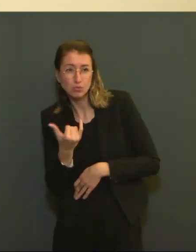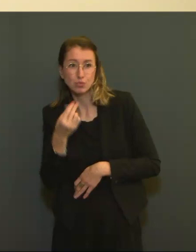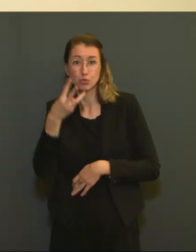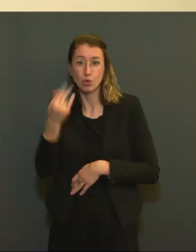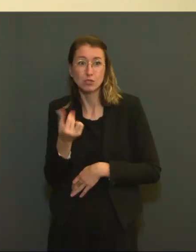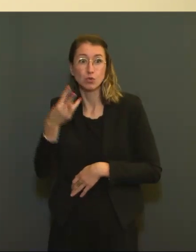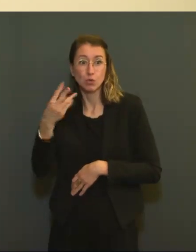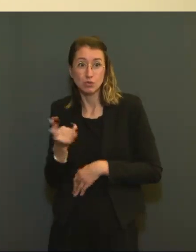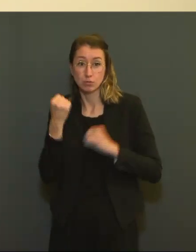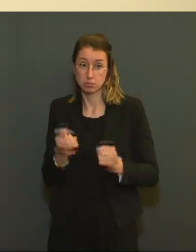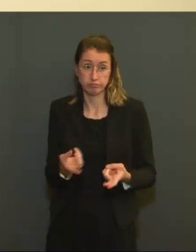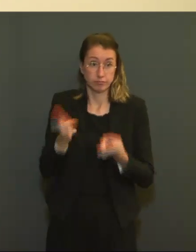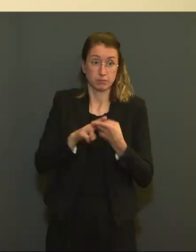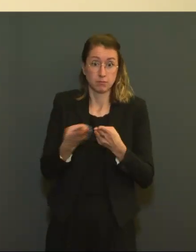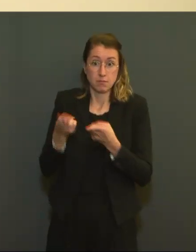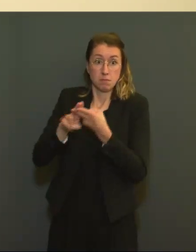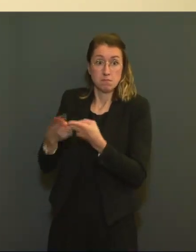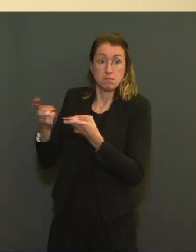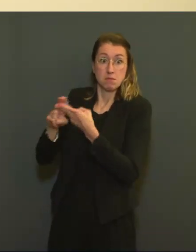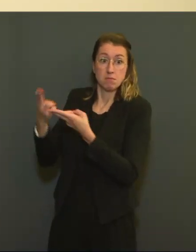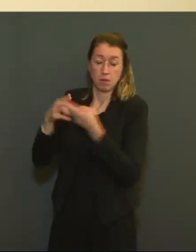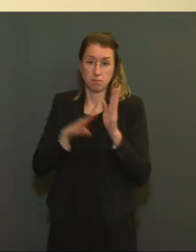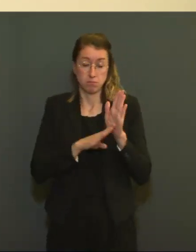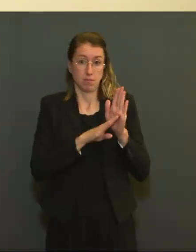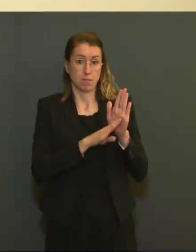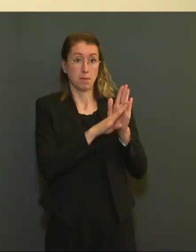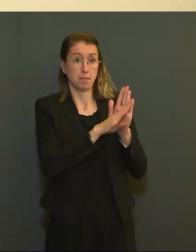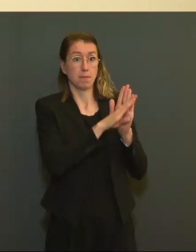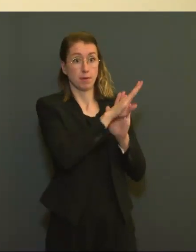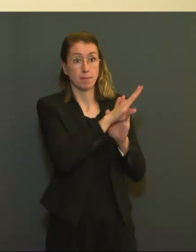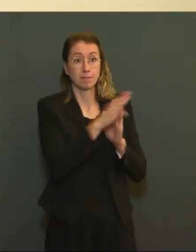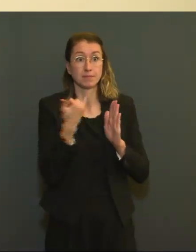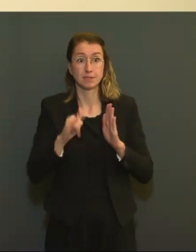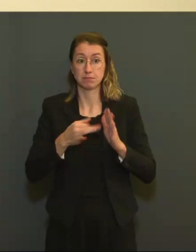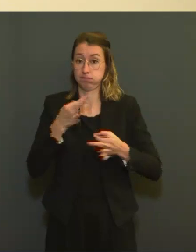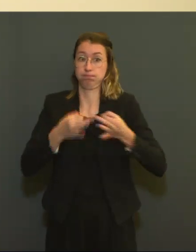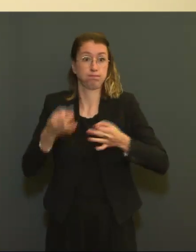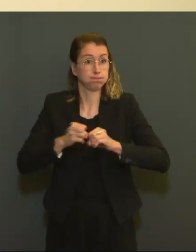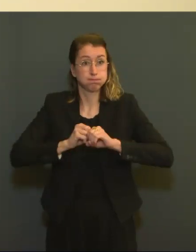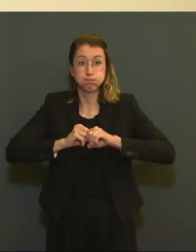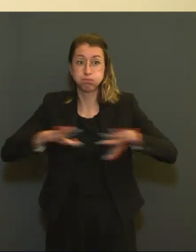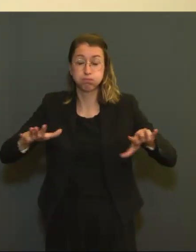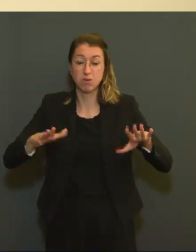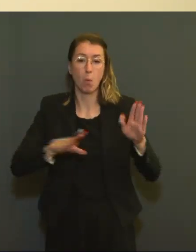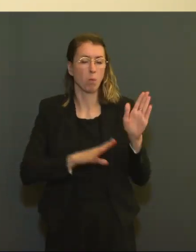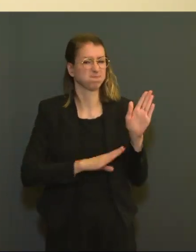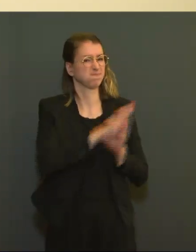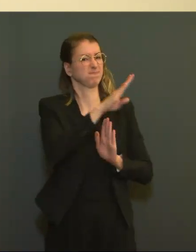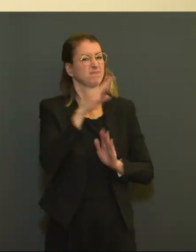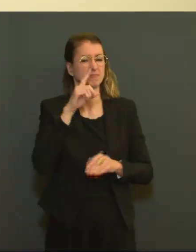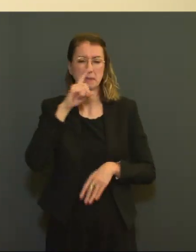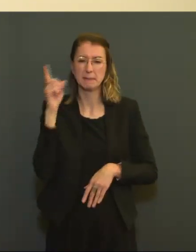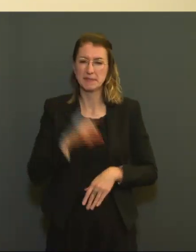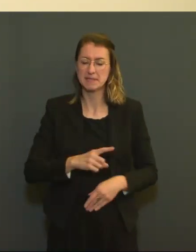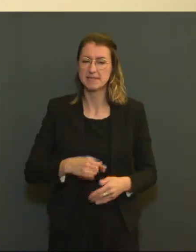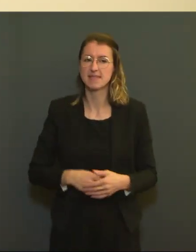lorsque le virus atteint sa vitesse maximale de transmission dans la population. Cette hausse peut donc être très